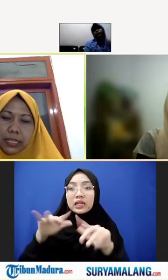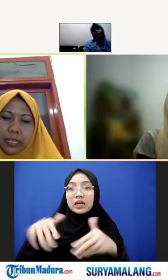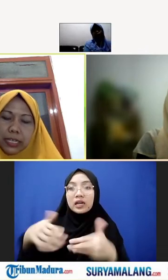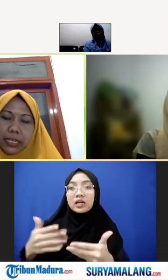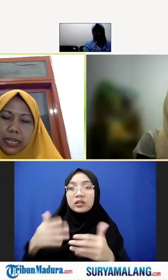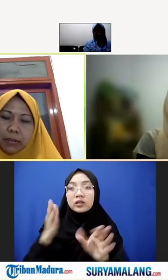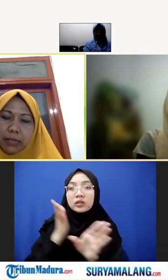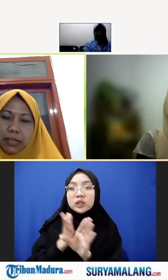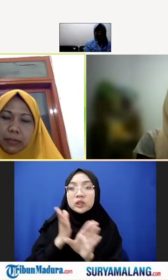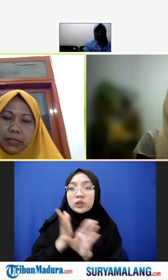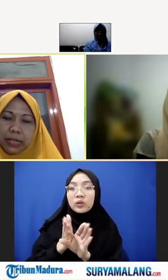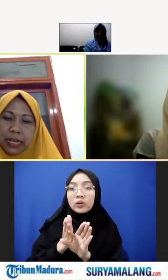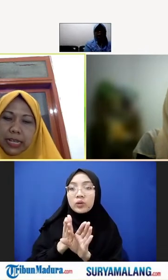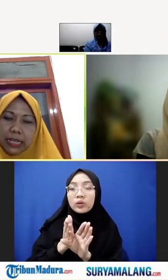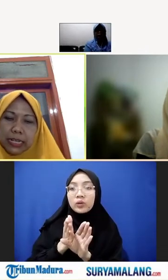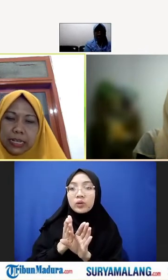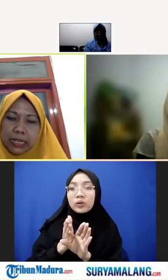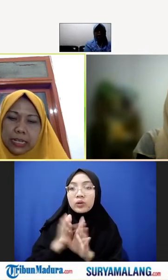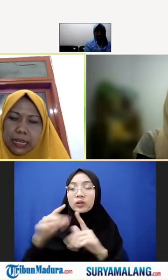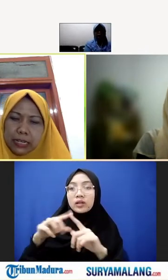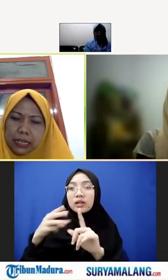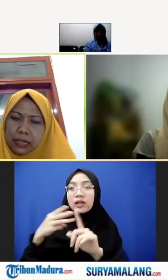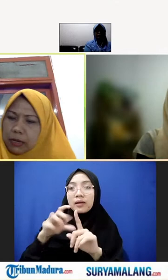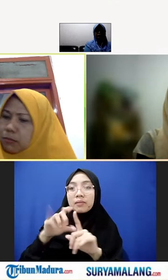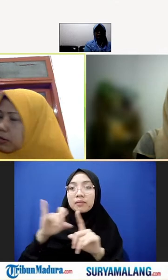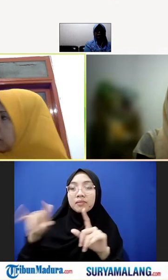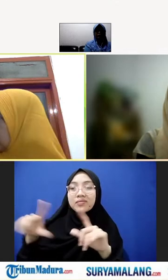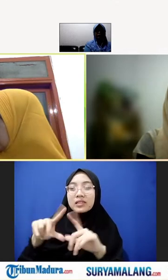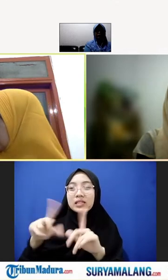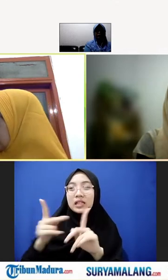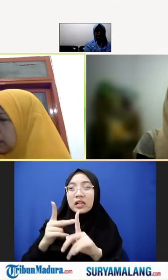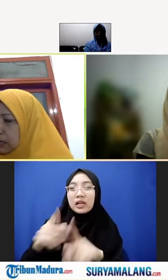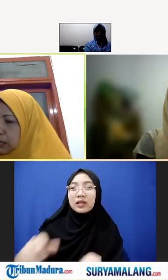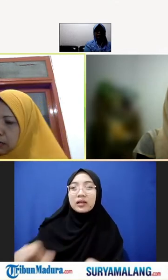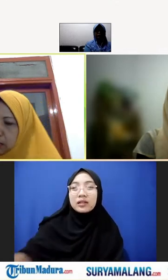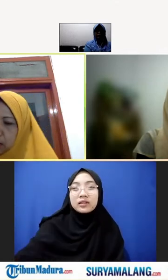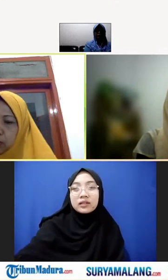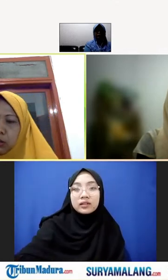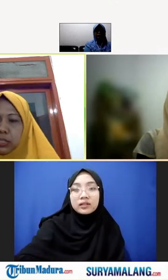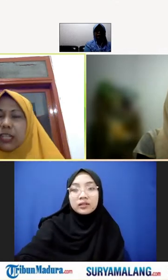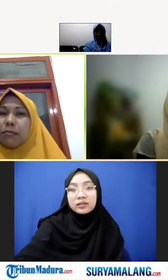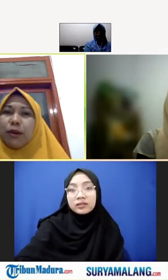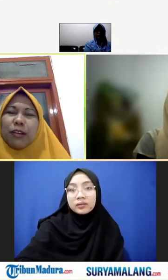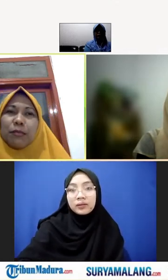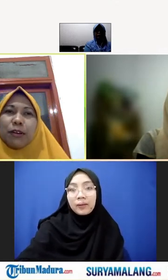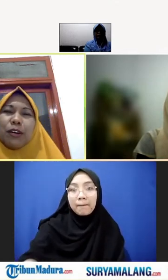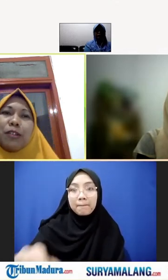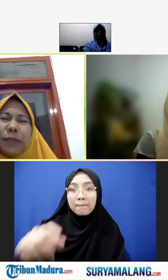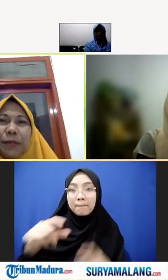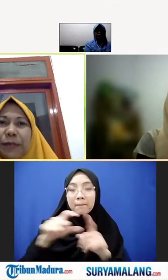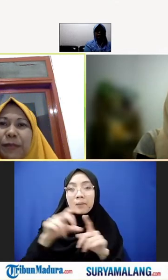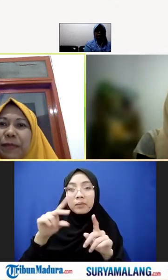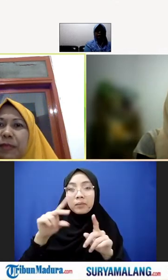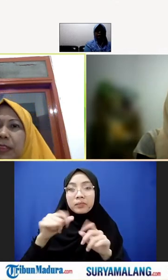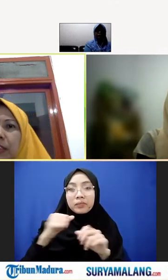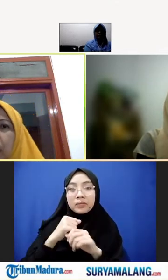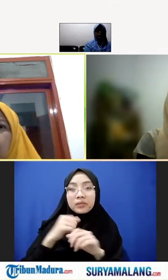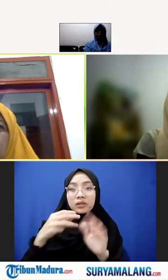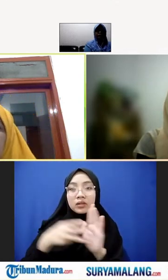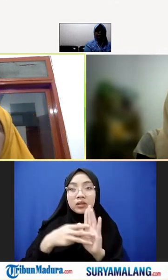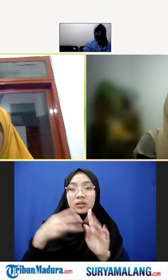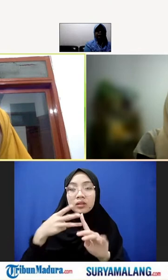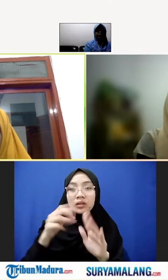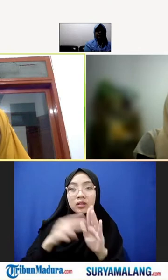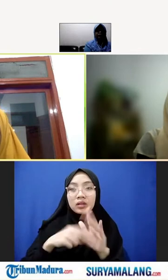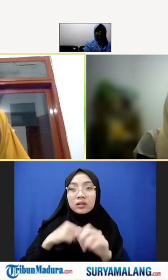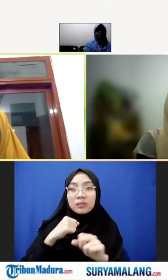Asti dan Mas Abdillah dari Gembong. Dokter Gembong. Oh, Dokter Gembong, monggo. Atau ini